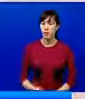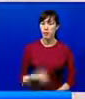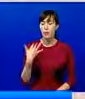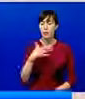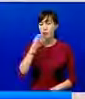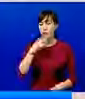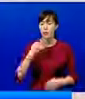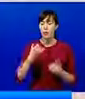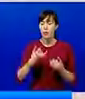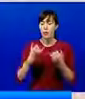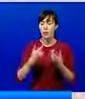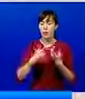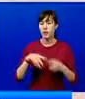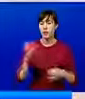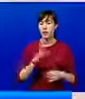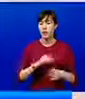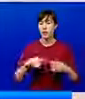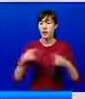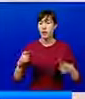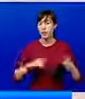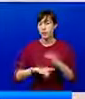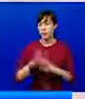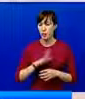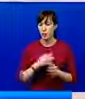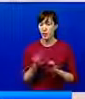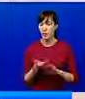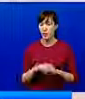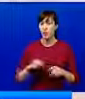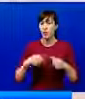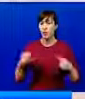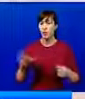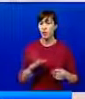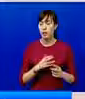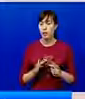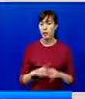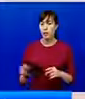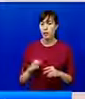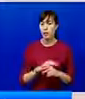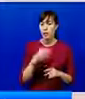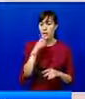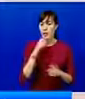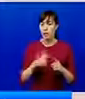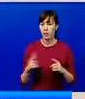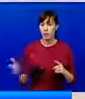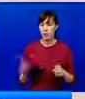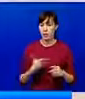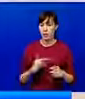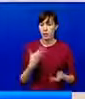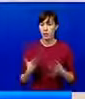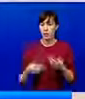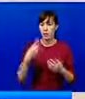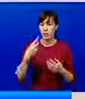технологияға тексерістің пайдасында түр-түрі пайда болды, ауыр түрлер пайда болды. Ауыр түрлерін емдеу кезінде процесінде біздер егер де 20